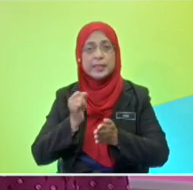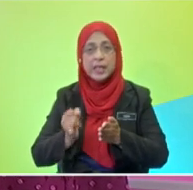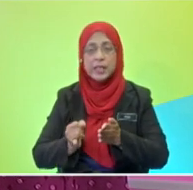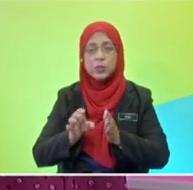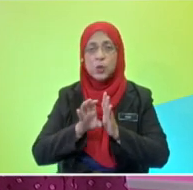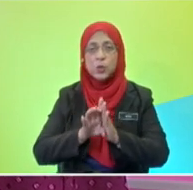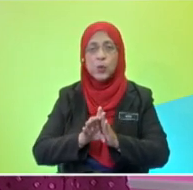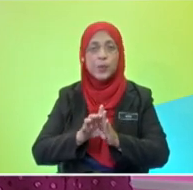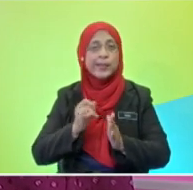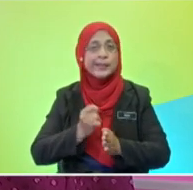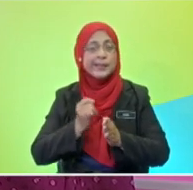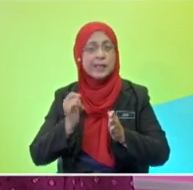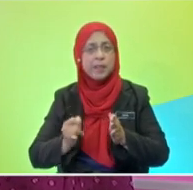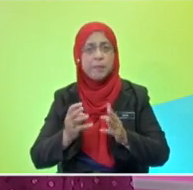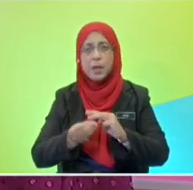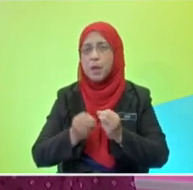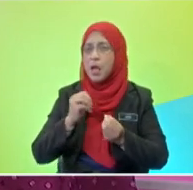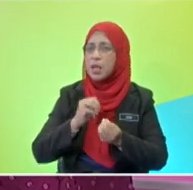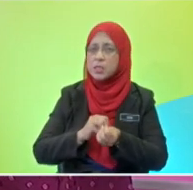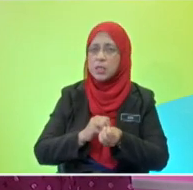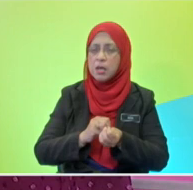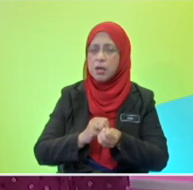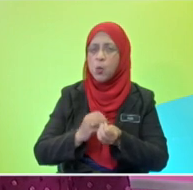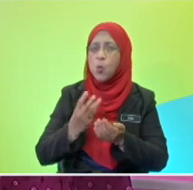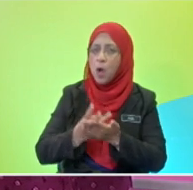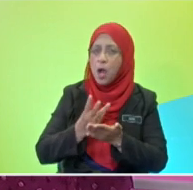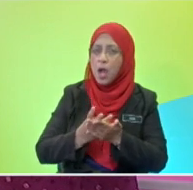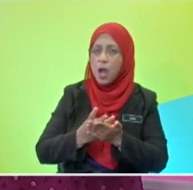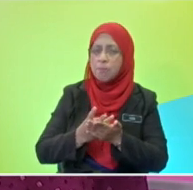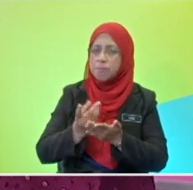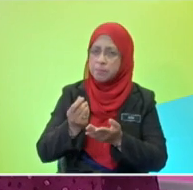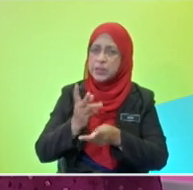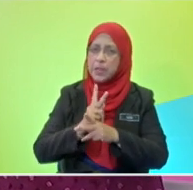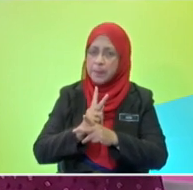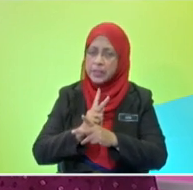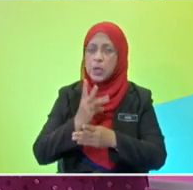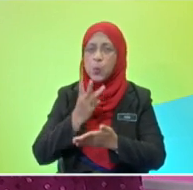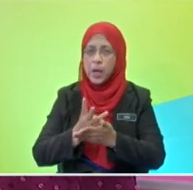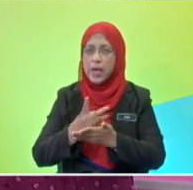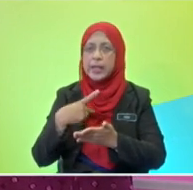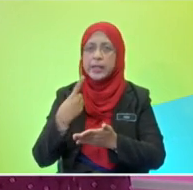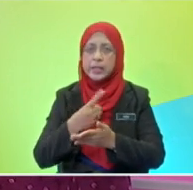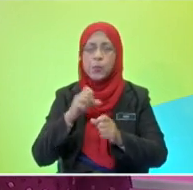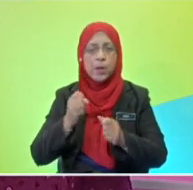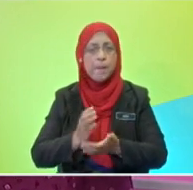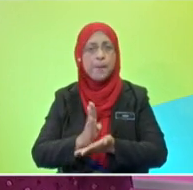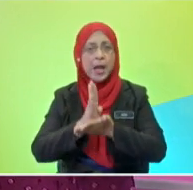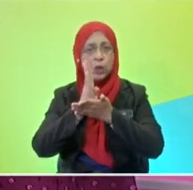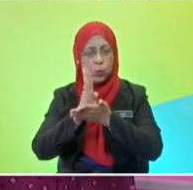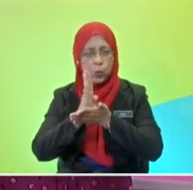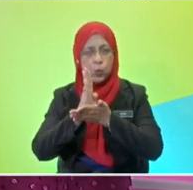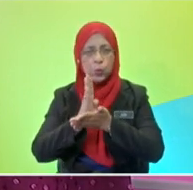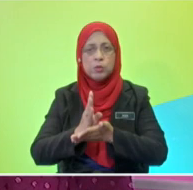kalau kita tak dapat memberikan jumlah seperti yang dia mitos dan ukurannya honor lah sedikit mungkin kedudukan duit 1000